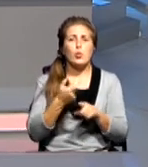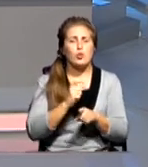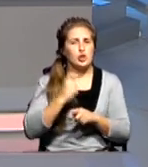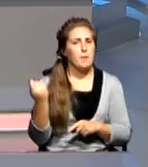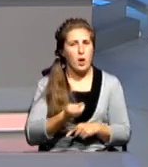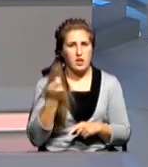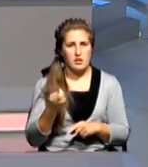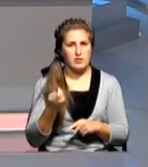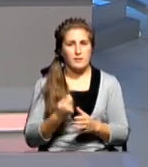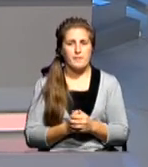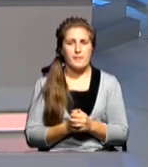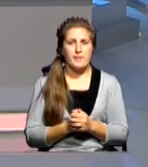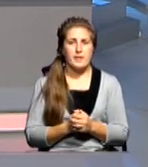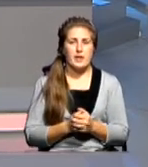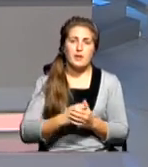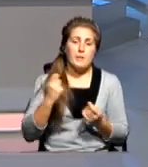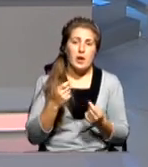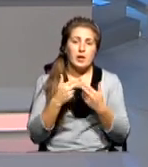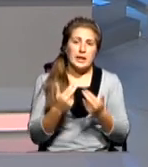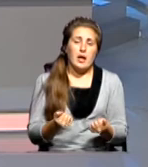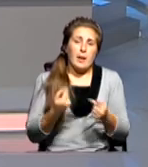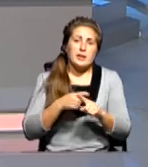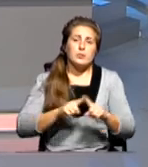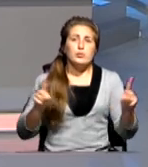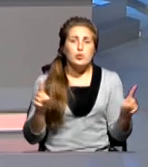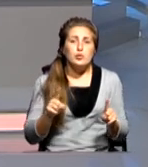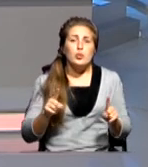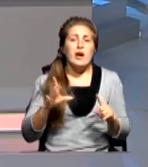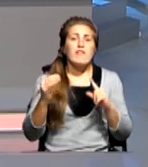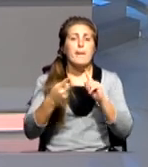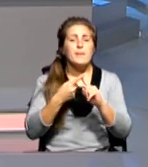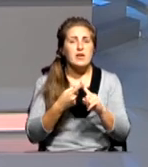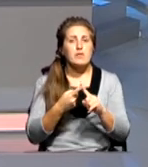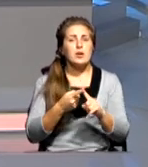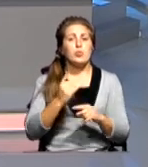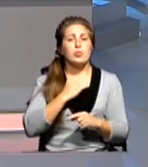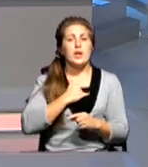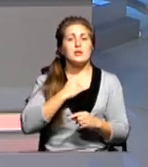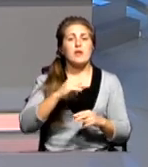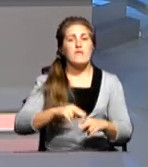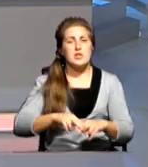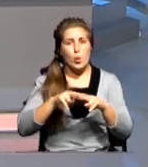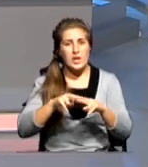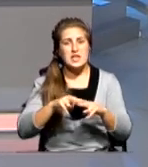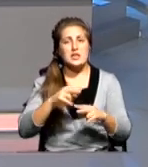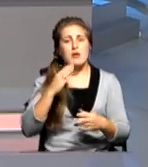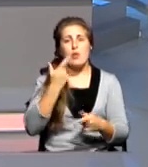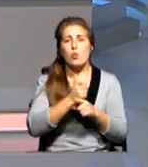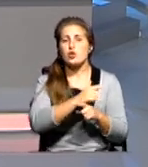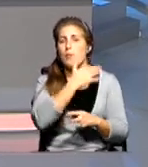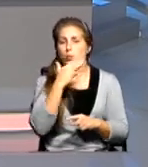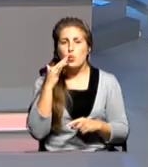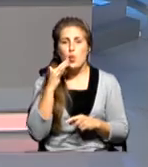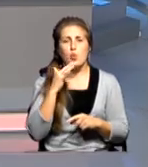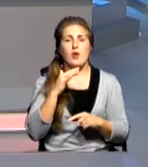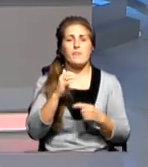очень мало да потому что во первых здесь у нас столице раза находится очень много федеральных